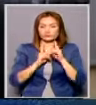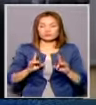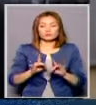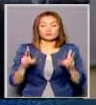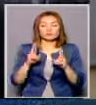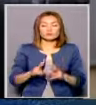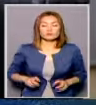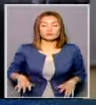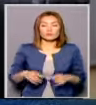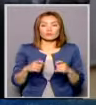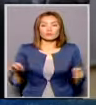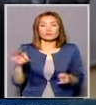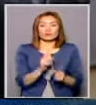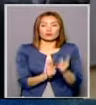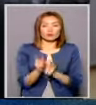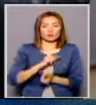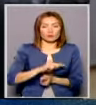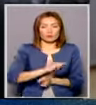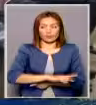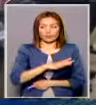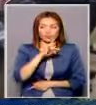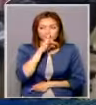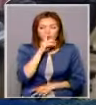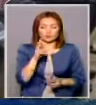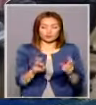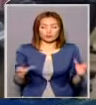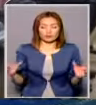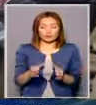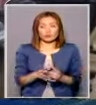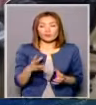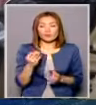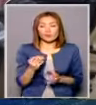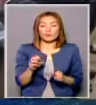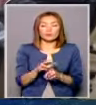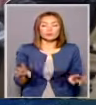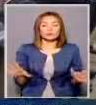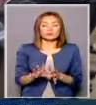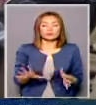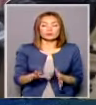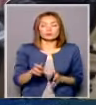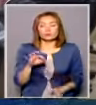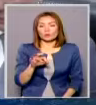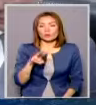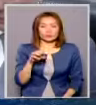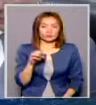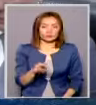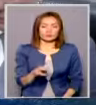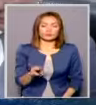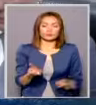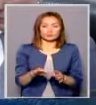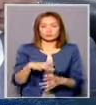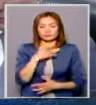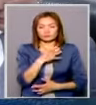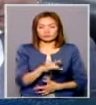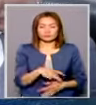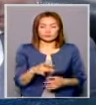рассматривалось предложение паре форматированию нефтеперерабатывающей отрасли министр энергетики булат ок чуваков предложил усилить